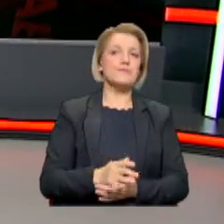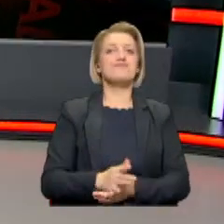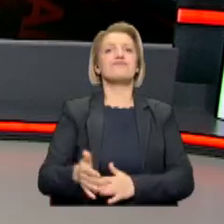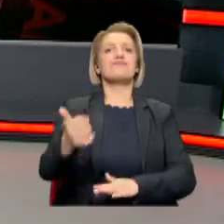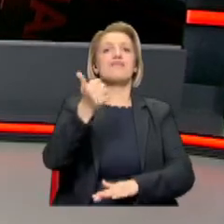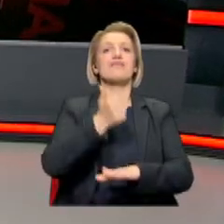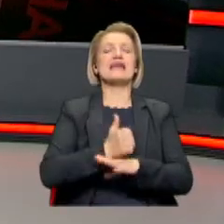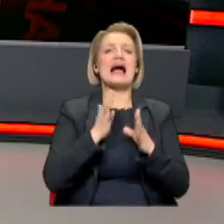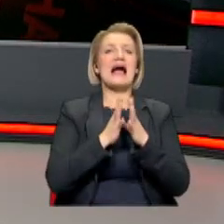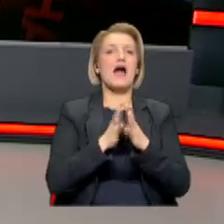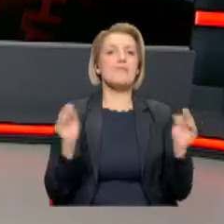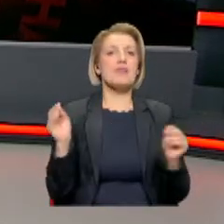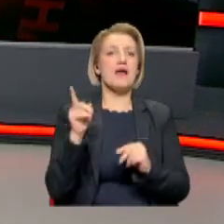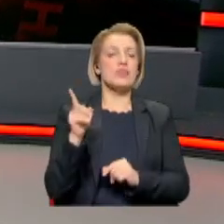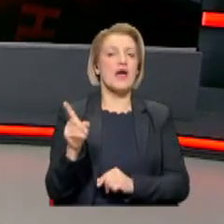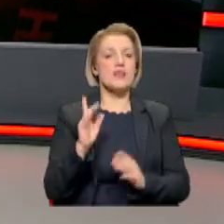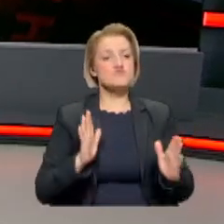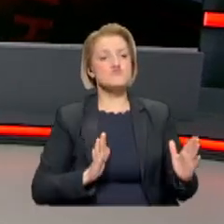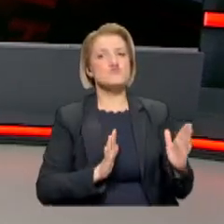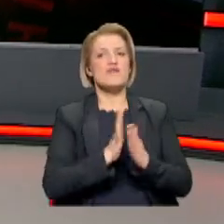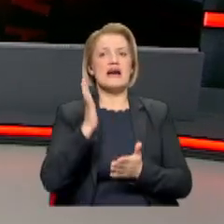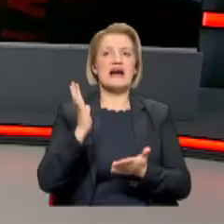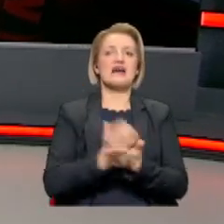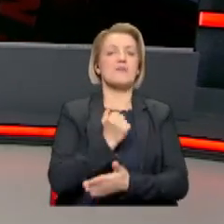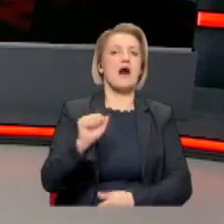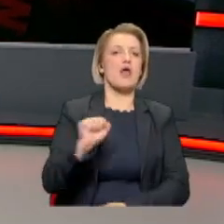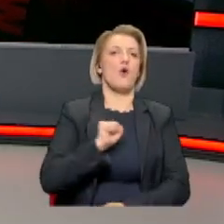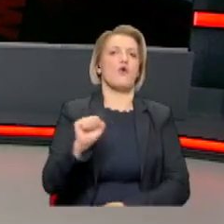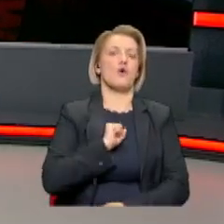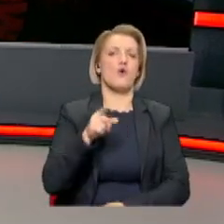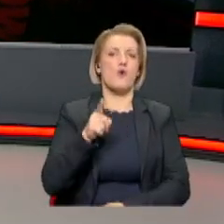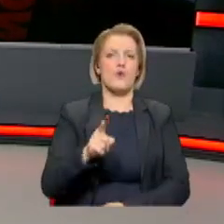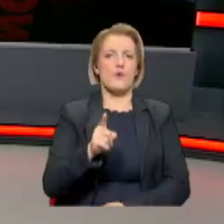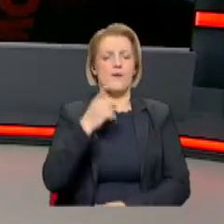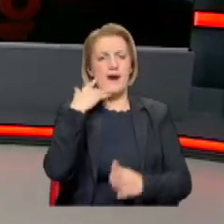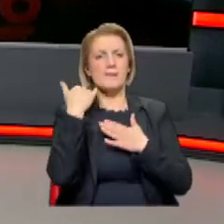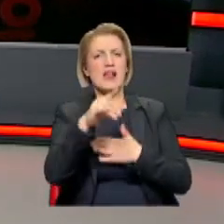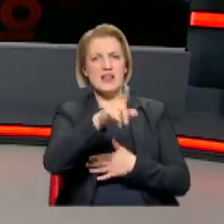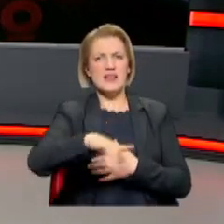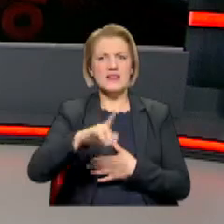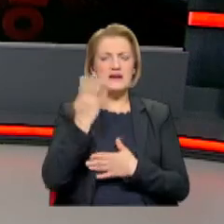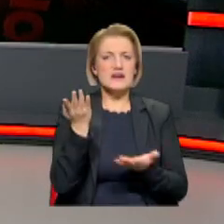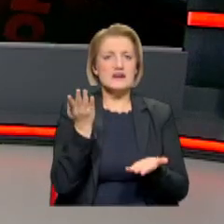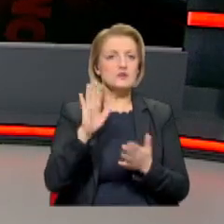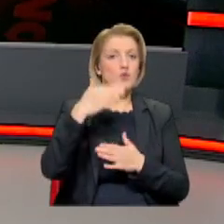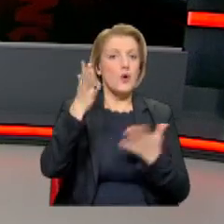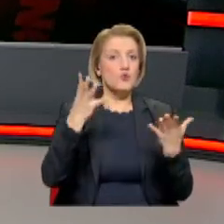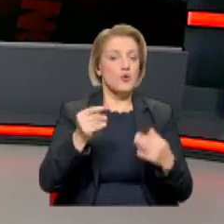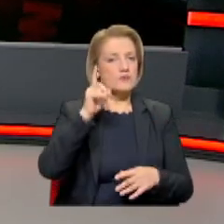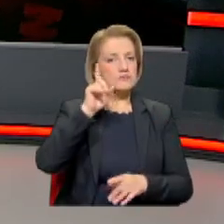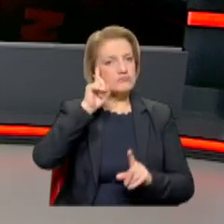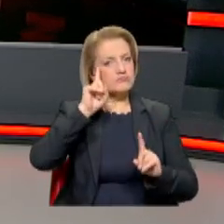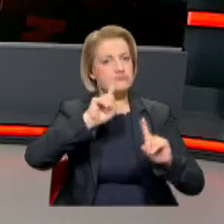iktidar kaybetmekten muhalefet kazanmaktan korkuyor ahali de başına geleceklerden korkuyor